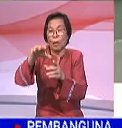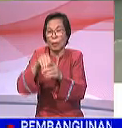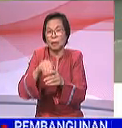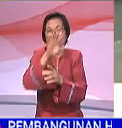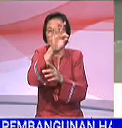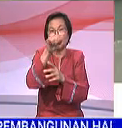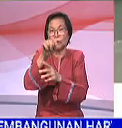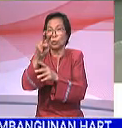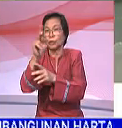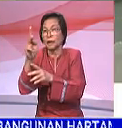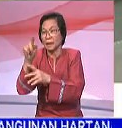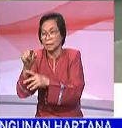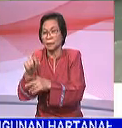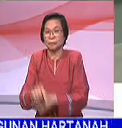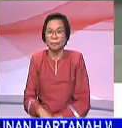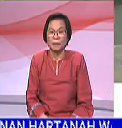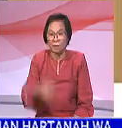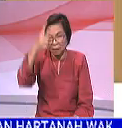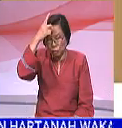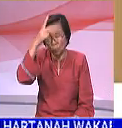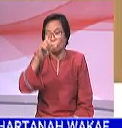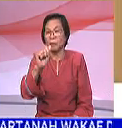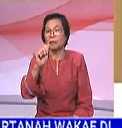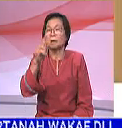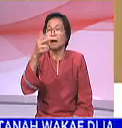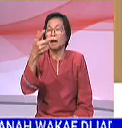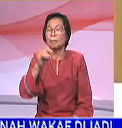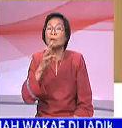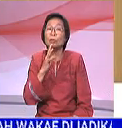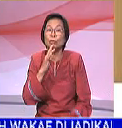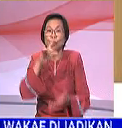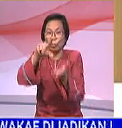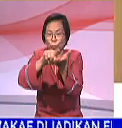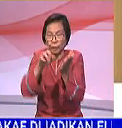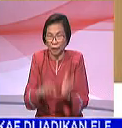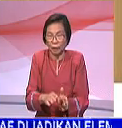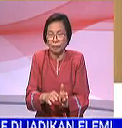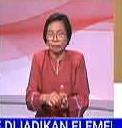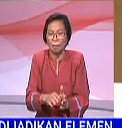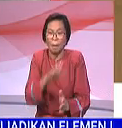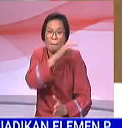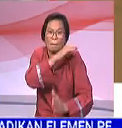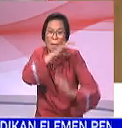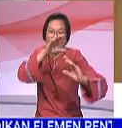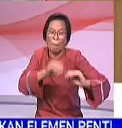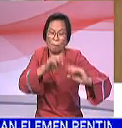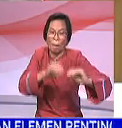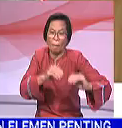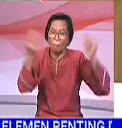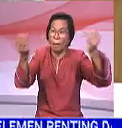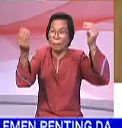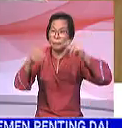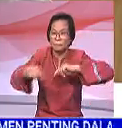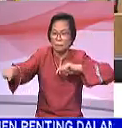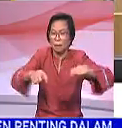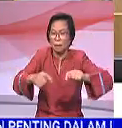90-an 2 kg Dato Abdul karya menyampaikannya demikian kepada media selepas mempengaruhi kan musyawarah majelis